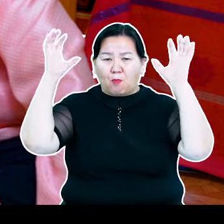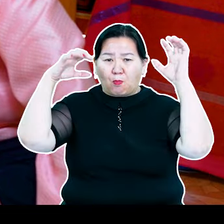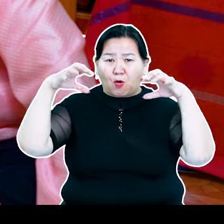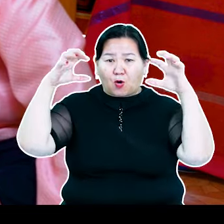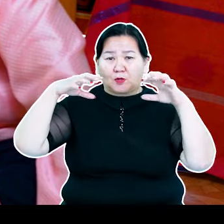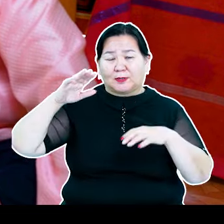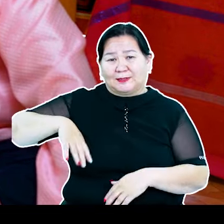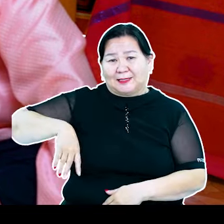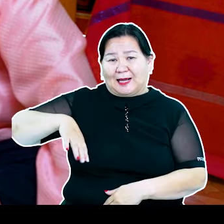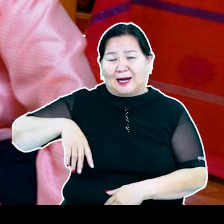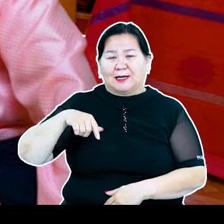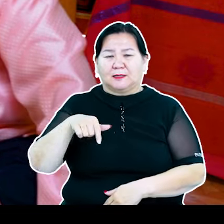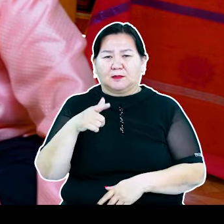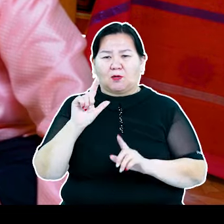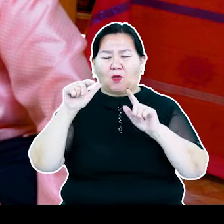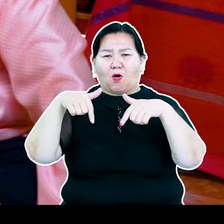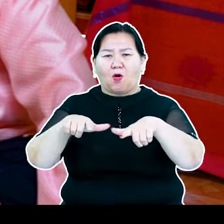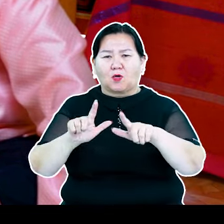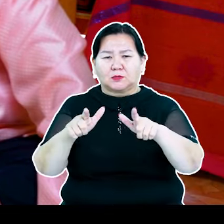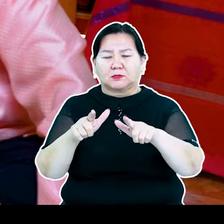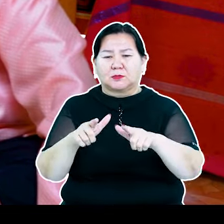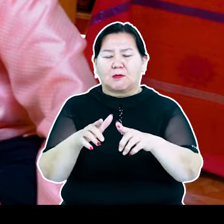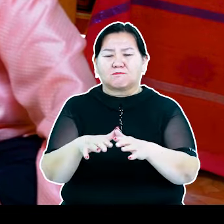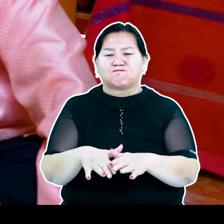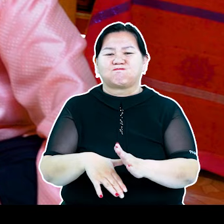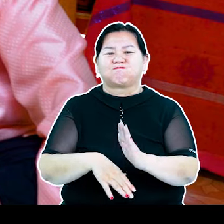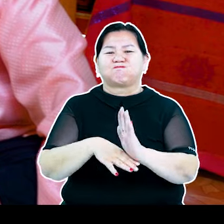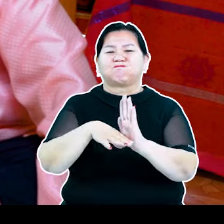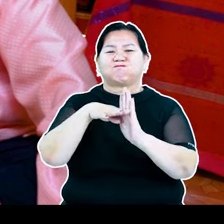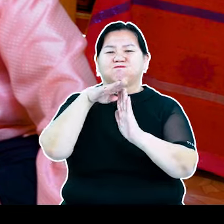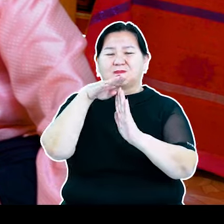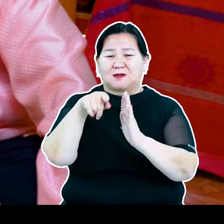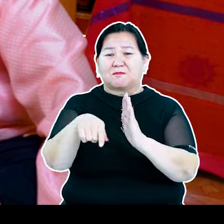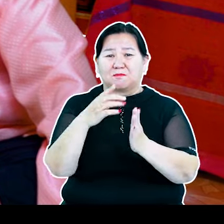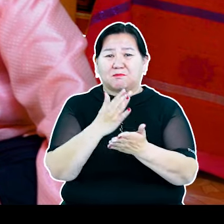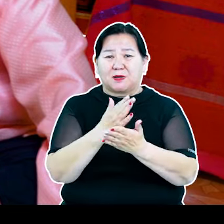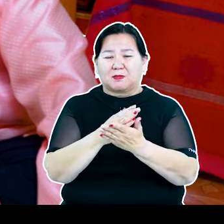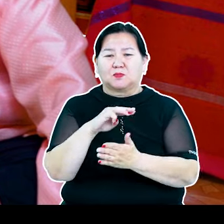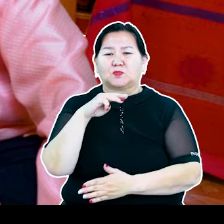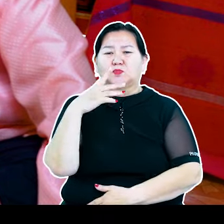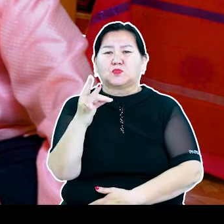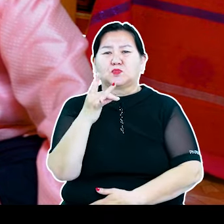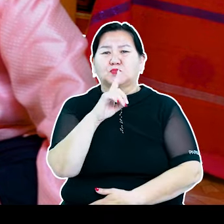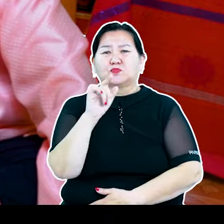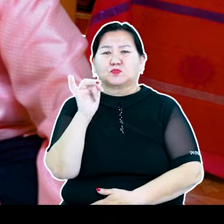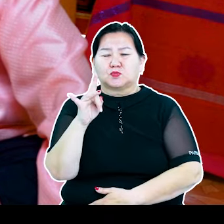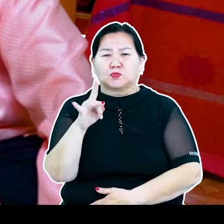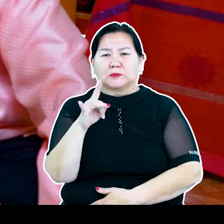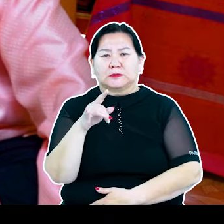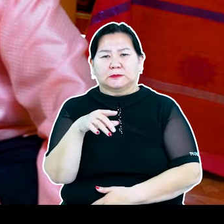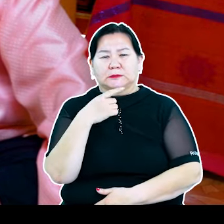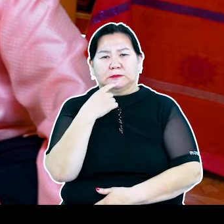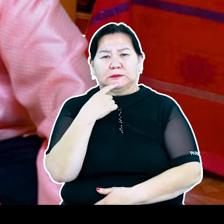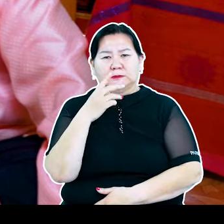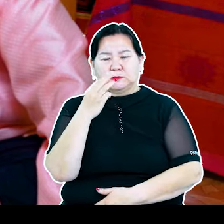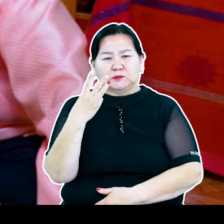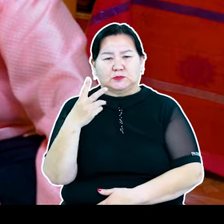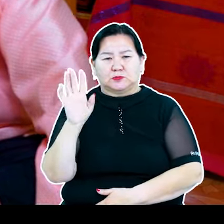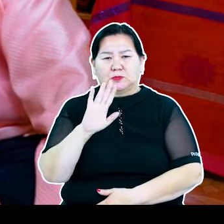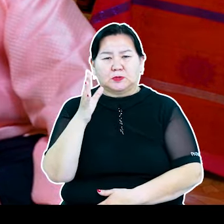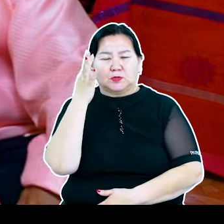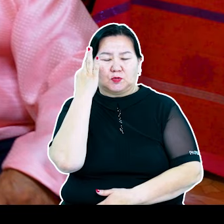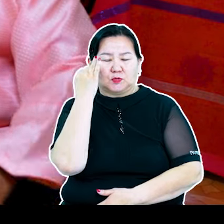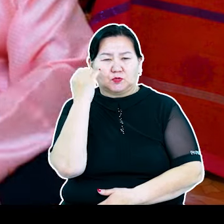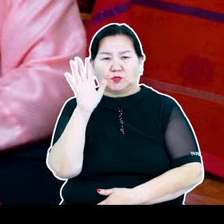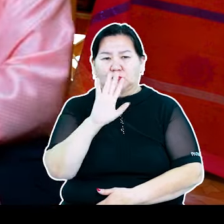Борооны дараа энэ голын ус ихсэж байгаа ч гэсэн энэ нь төр зуурын ихсэлт байх шүү.